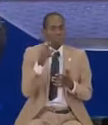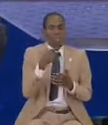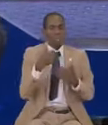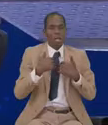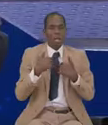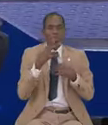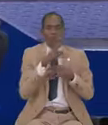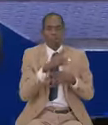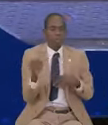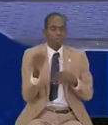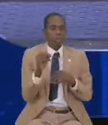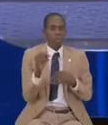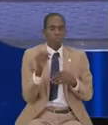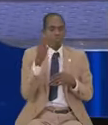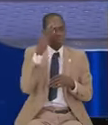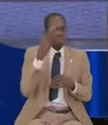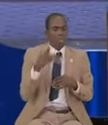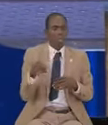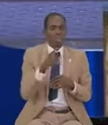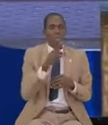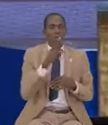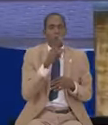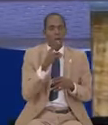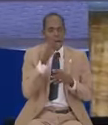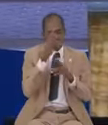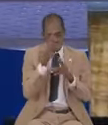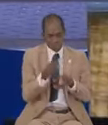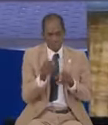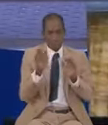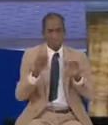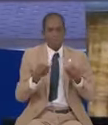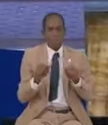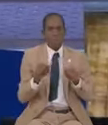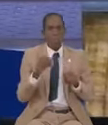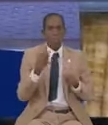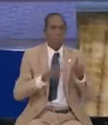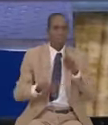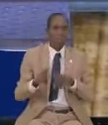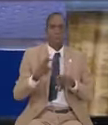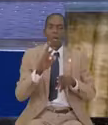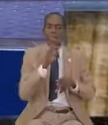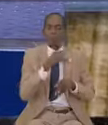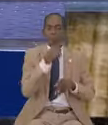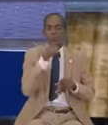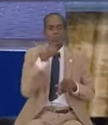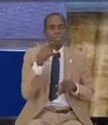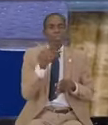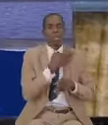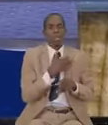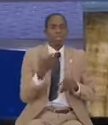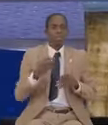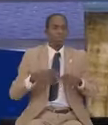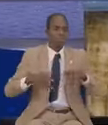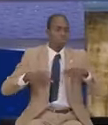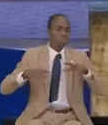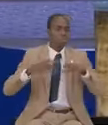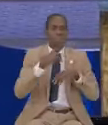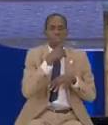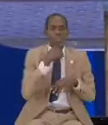ça nous blesse mourra de fin et ça multitude sera deux séchées